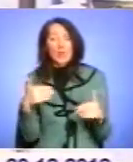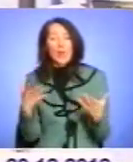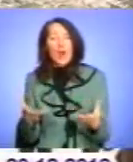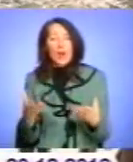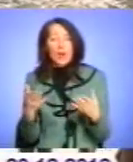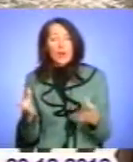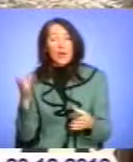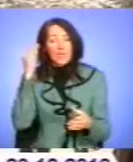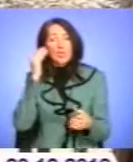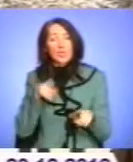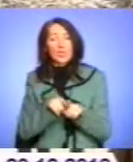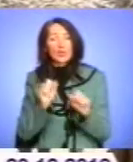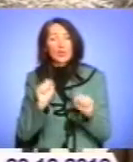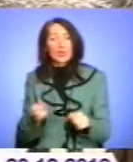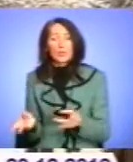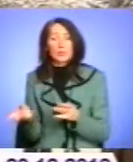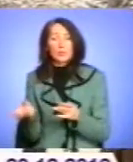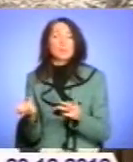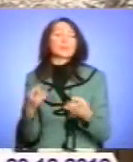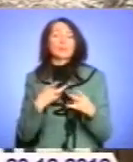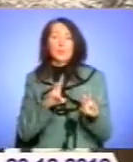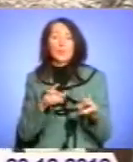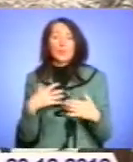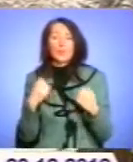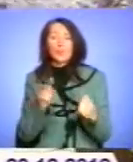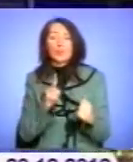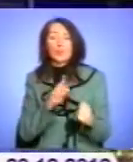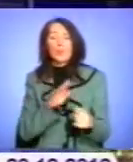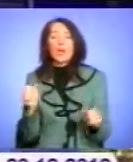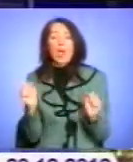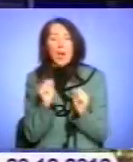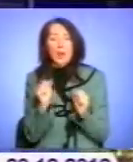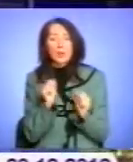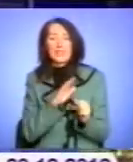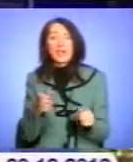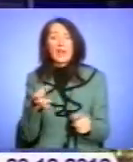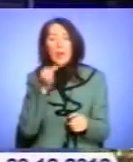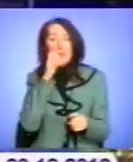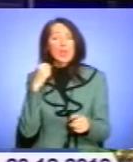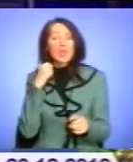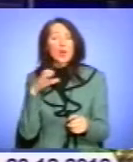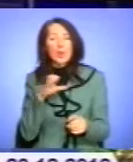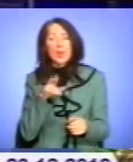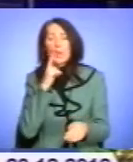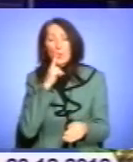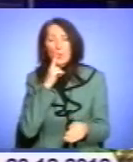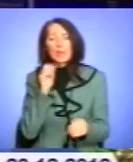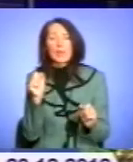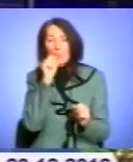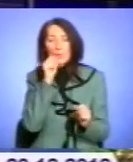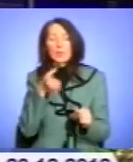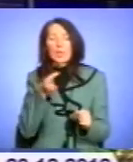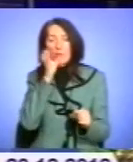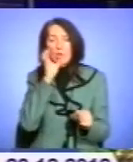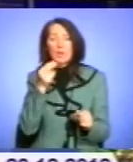здоров'ям. Тому наголошують спеціалісти, щоб уникнути переохолодження, не вживайте алкогольних напоїв, не паліть на морозі, вживайте